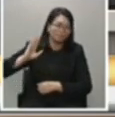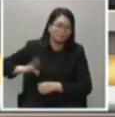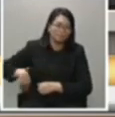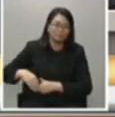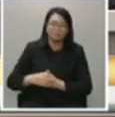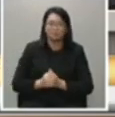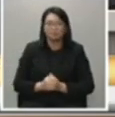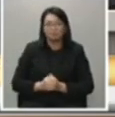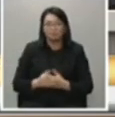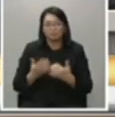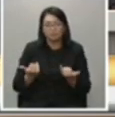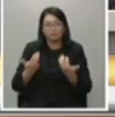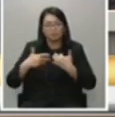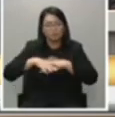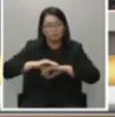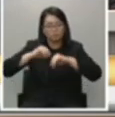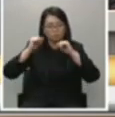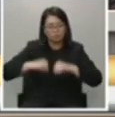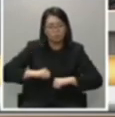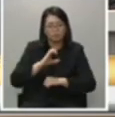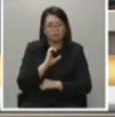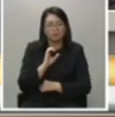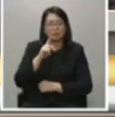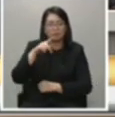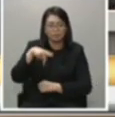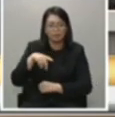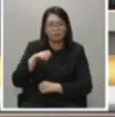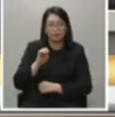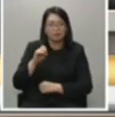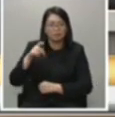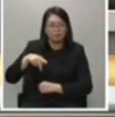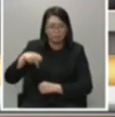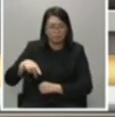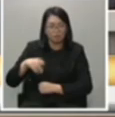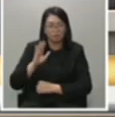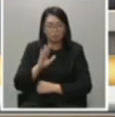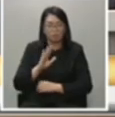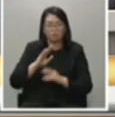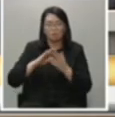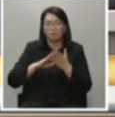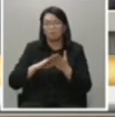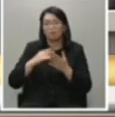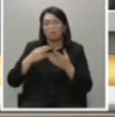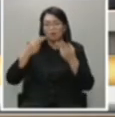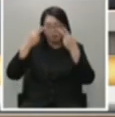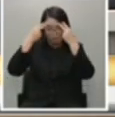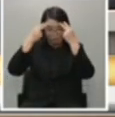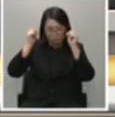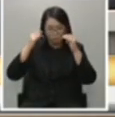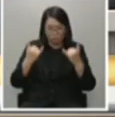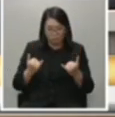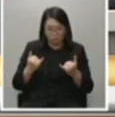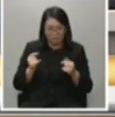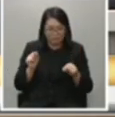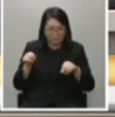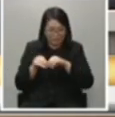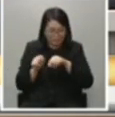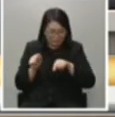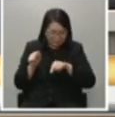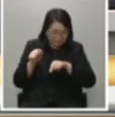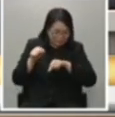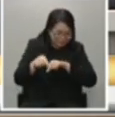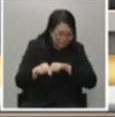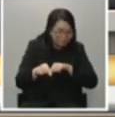การเข้าร่วมความตกลง CPTPP ของรัฐบาลพลเอกประยุทธ์ได้ก้าวขาเข้าประตูไปข้างหนึ่ง